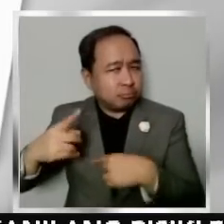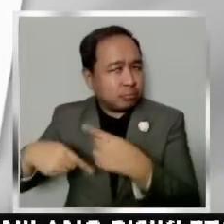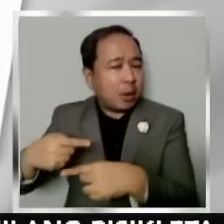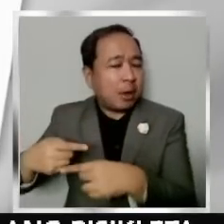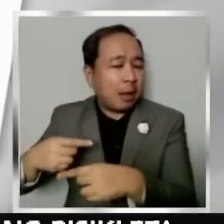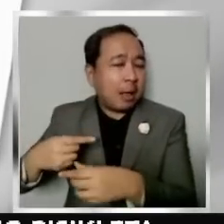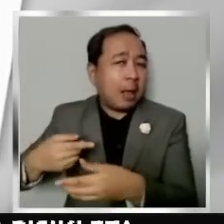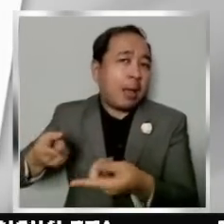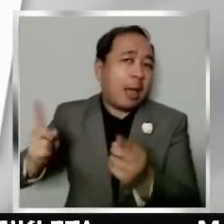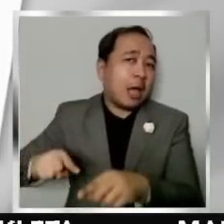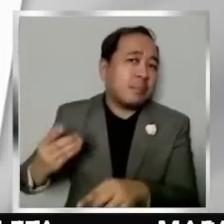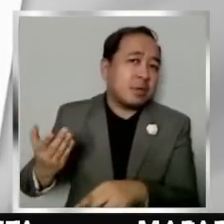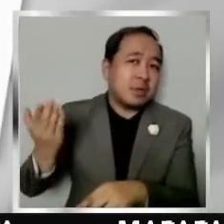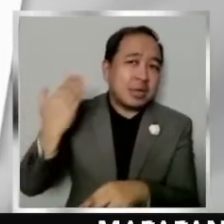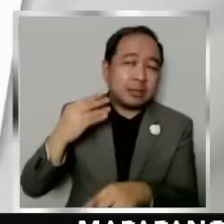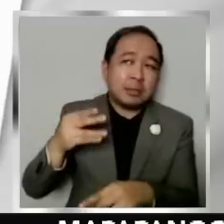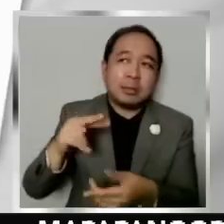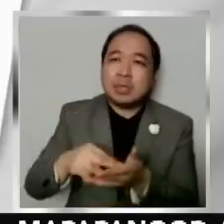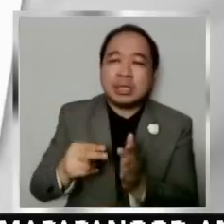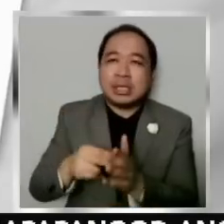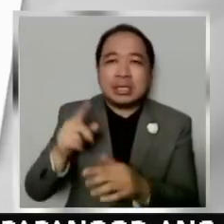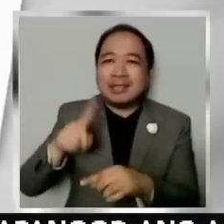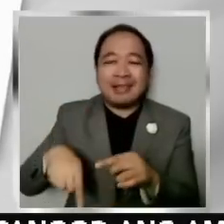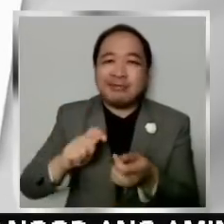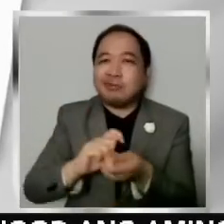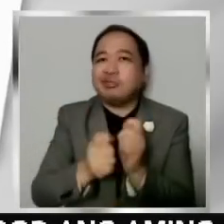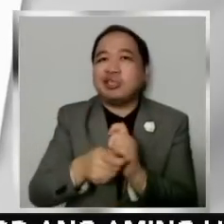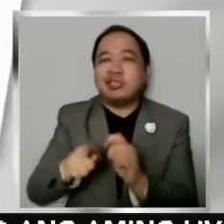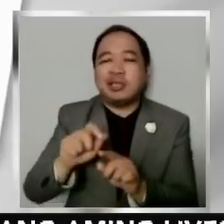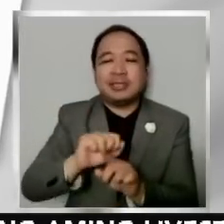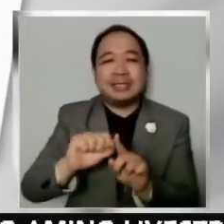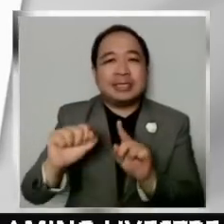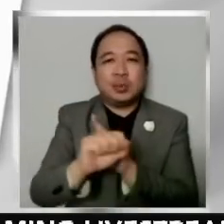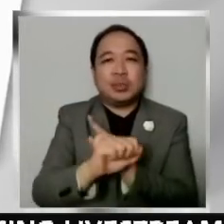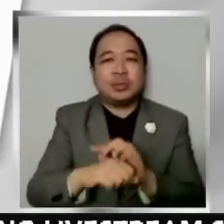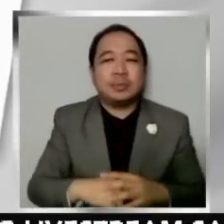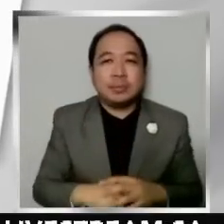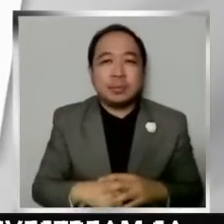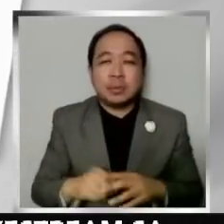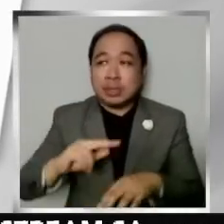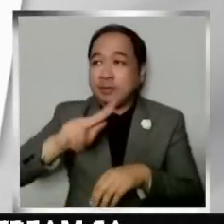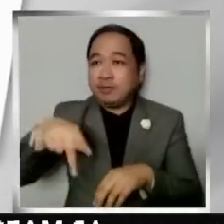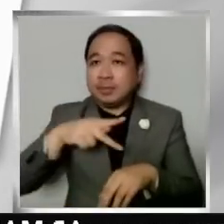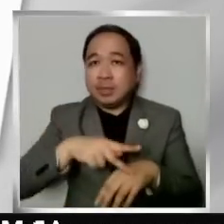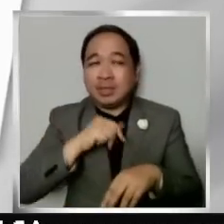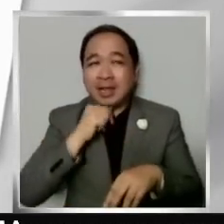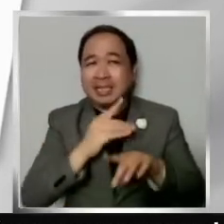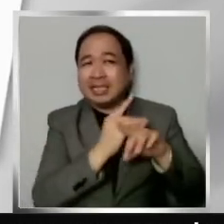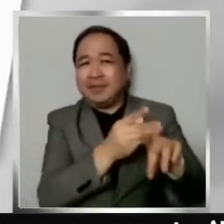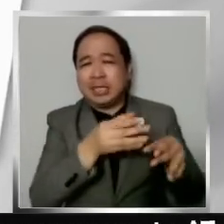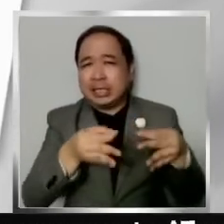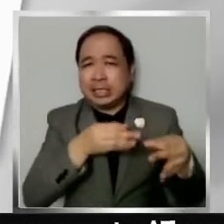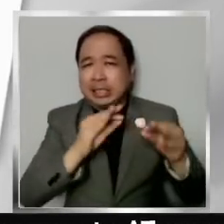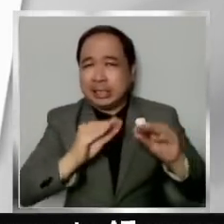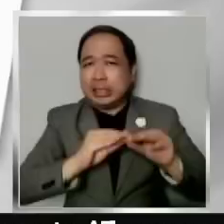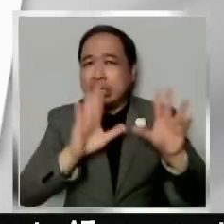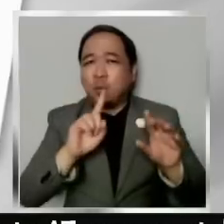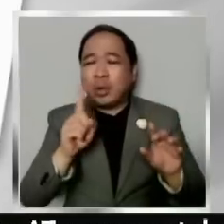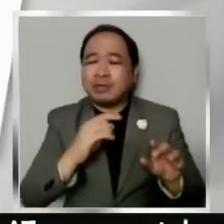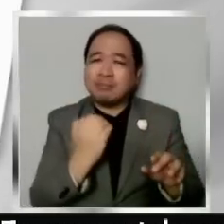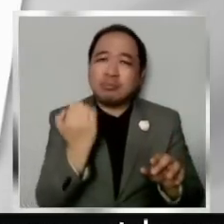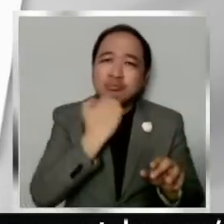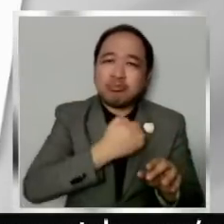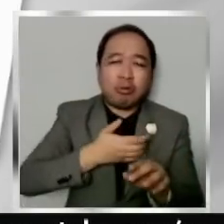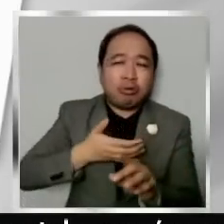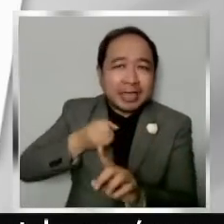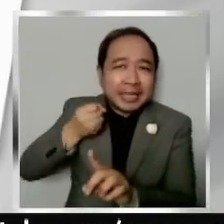na maitutuwid na sitwasyon. Hindi rin daw naipaliwanag ng Pilipinas kung ano yung masamang implikasyon ng pagpapatuloy